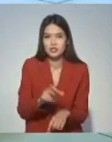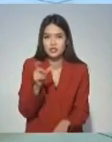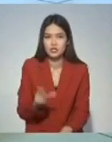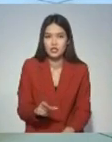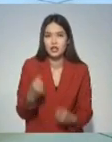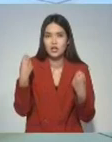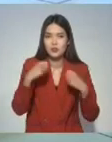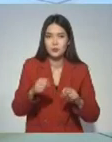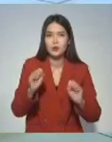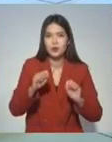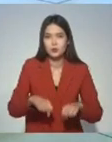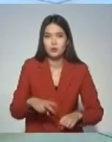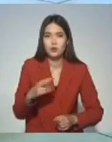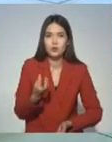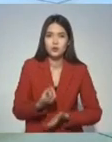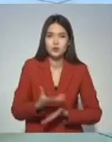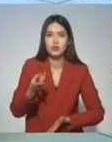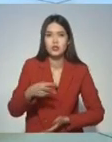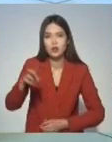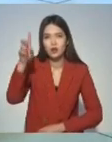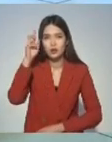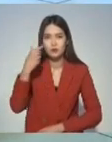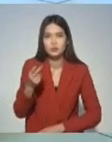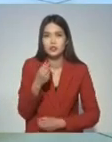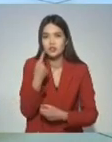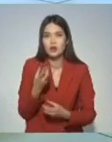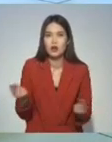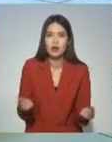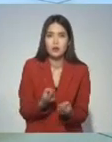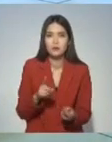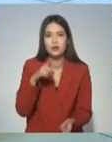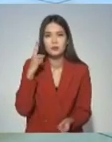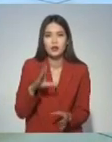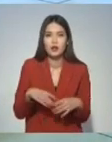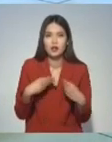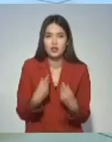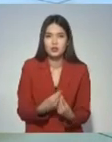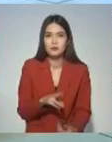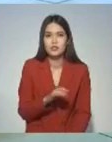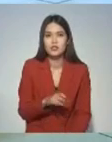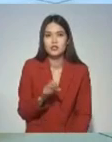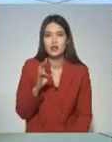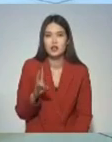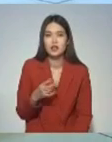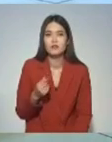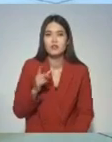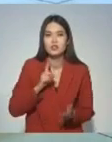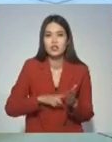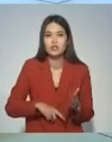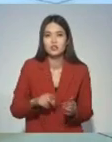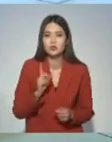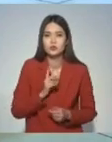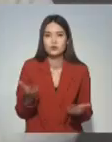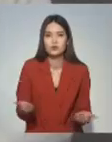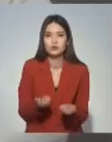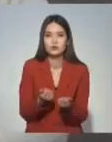заболевание. Победить его можно, но дорого даже для государства, не говоря об обычной молодой семье. Дильнас Насекенова о надежде на